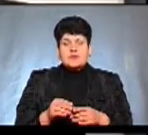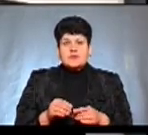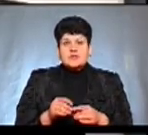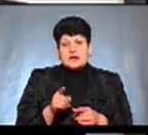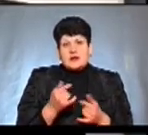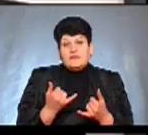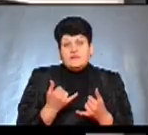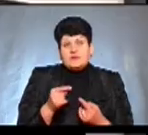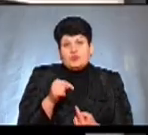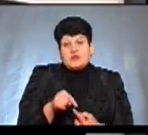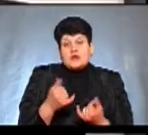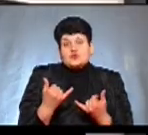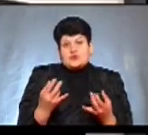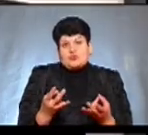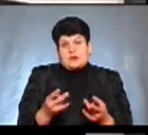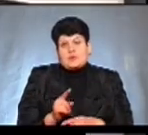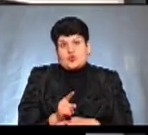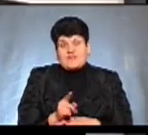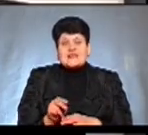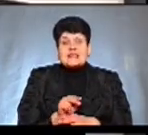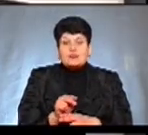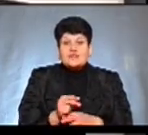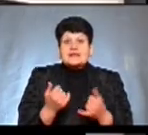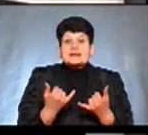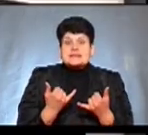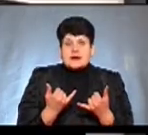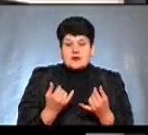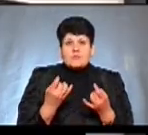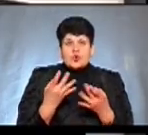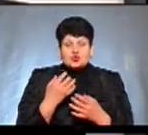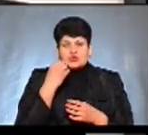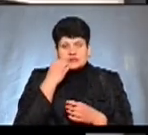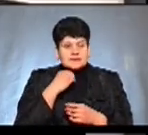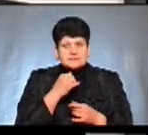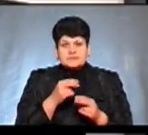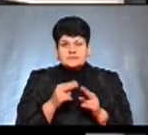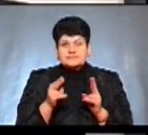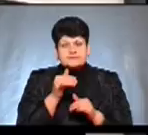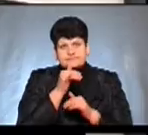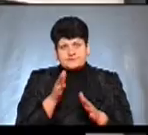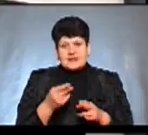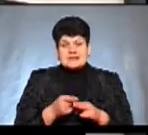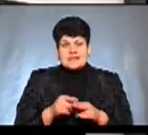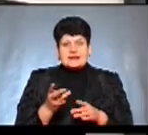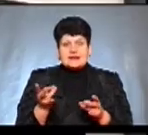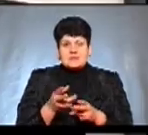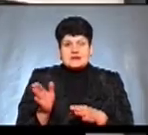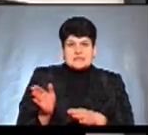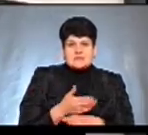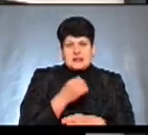відповідає сьогоднішнім потребам, сьогоднішнім нормам. Тому відремонтувати зараз просто стару конструкцію неможливо. Це треба демонтувати старі